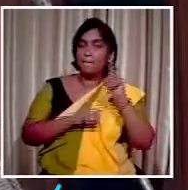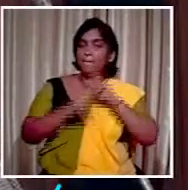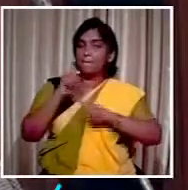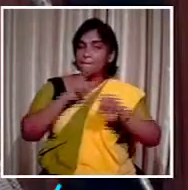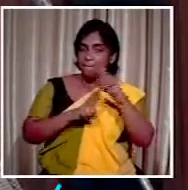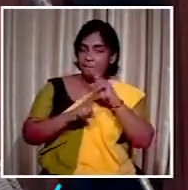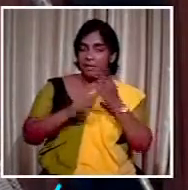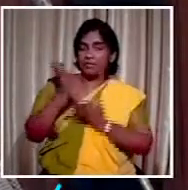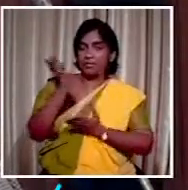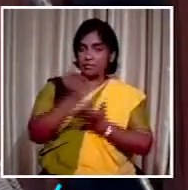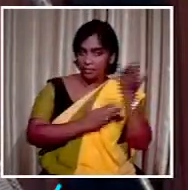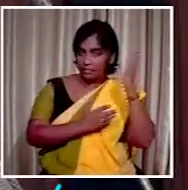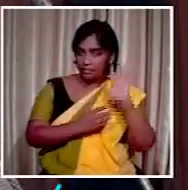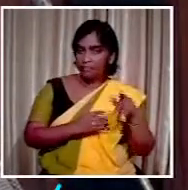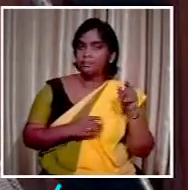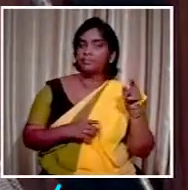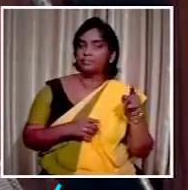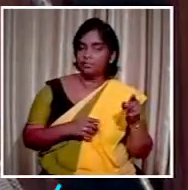පාර්ලිමේන්තුවට ඉදිරිපත් කරේ